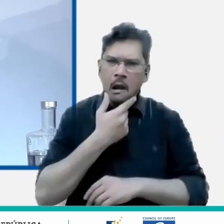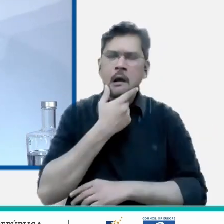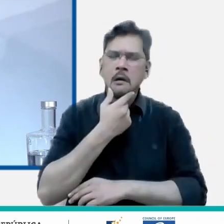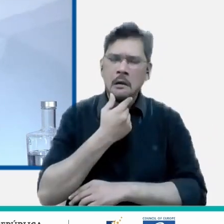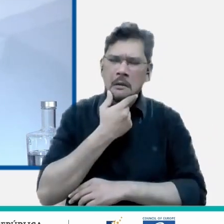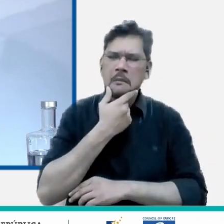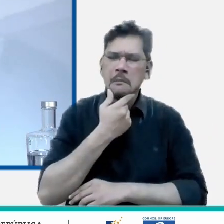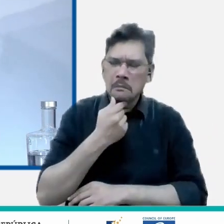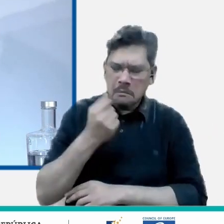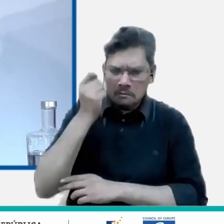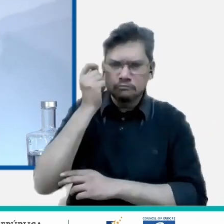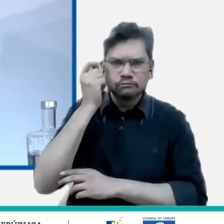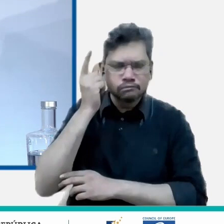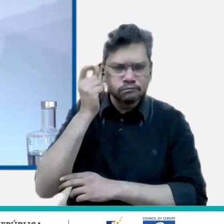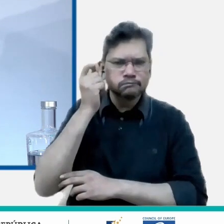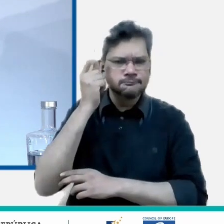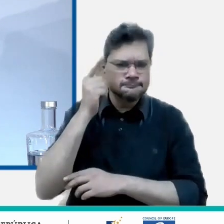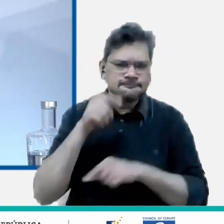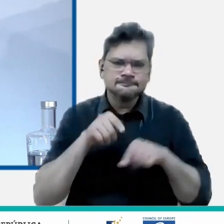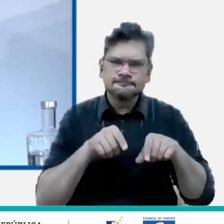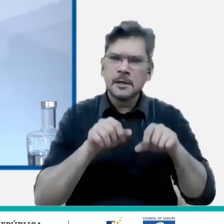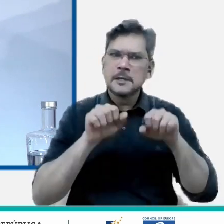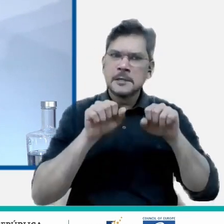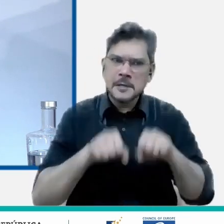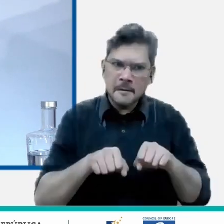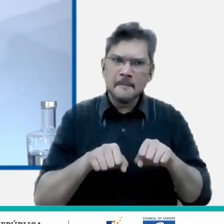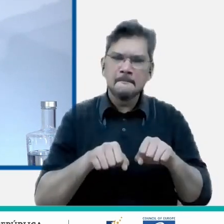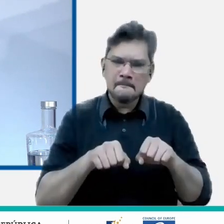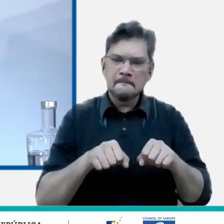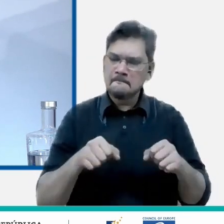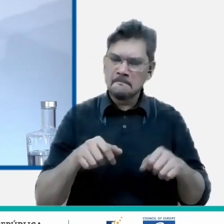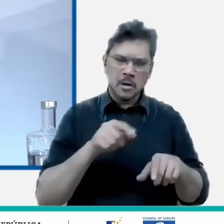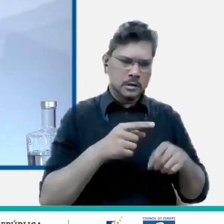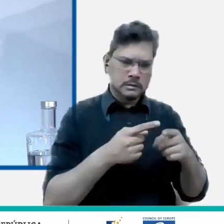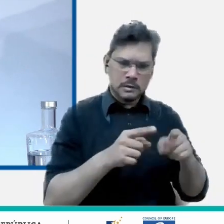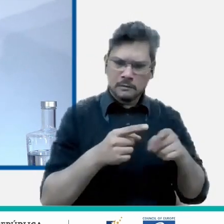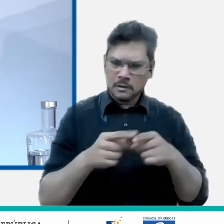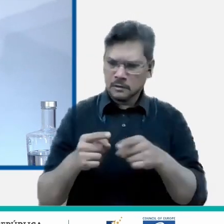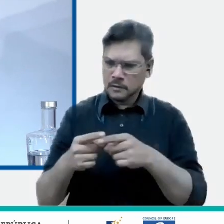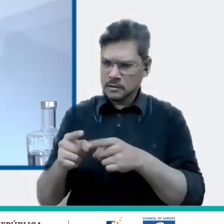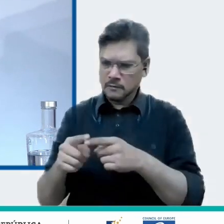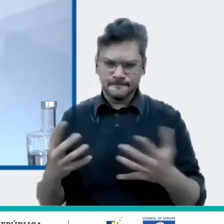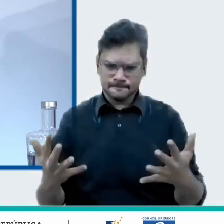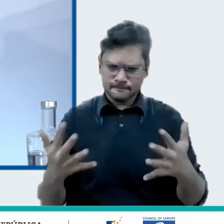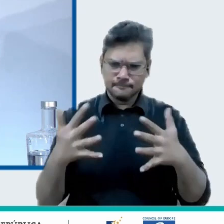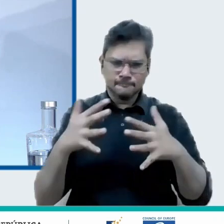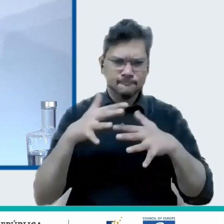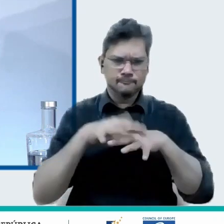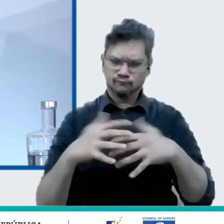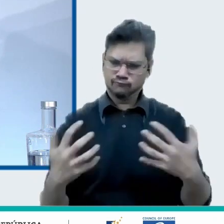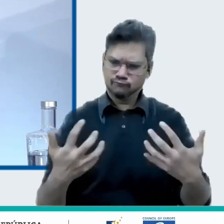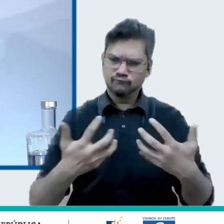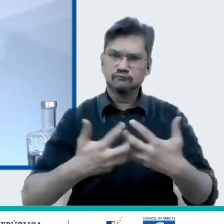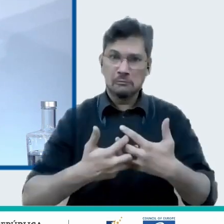о изменении климата и зеленой экономики. 24 сентября этого года Кабинет министров Кыргызской Республики принял